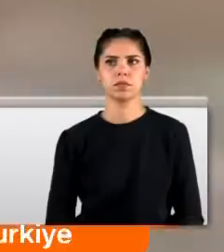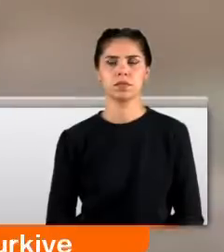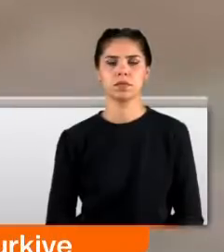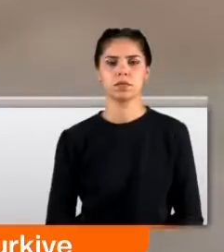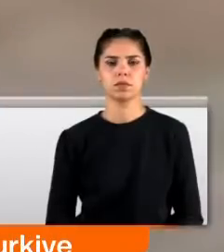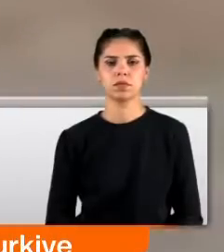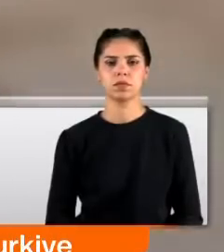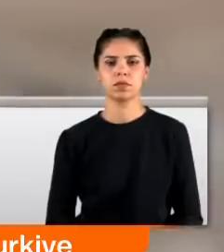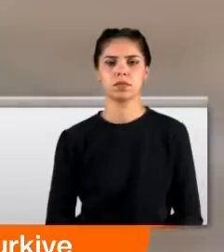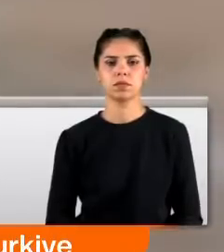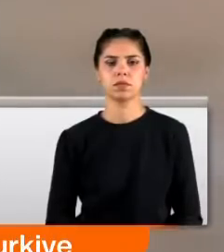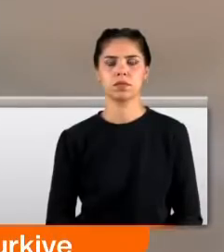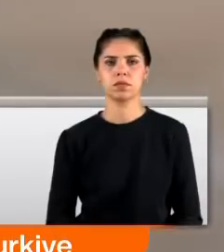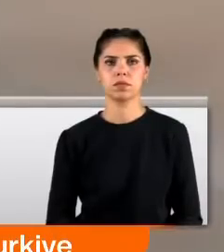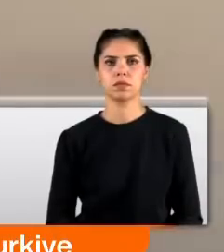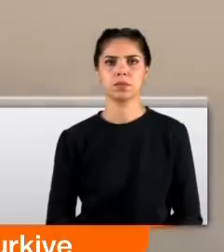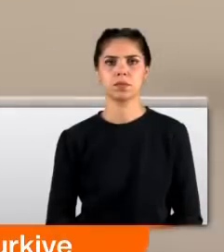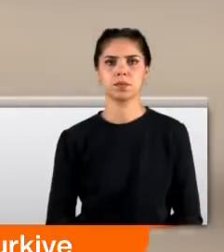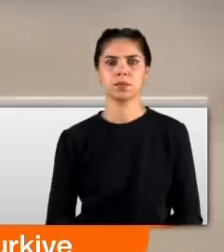Hadi tut.